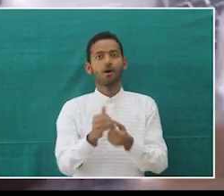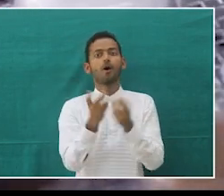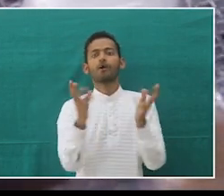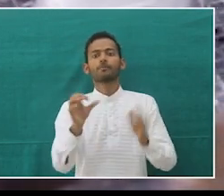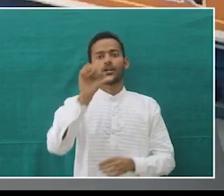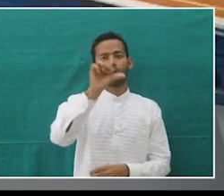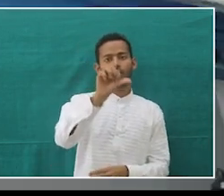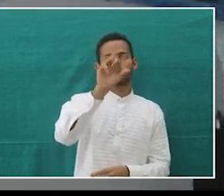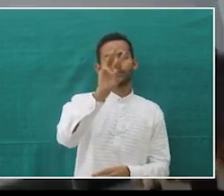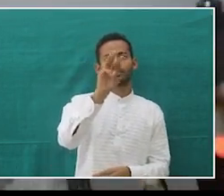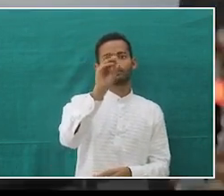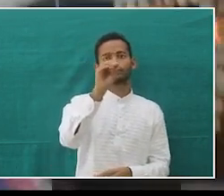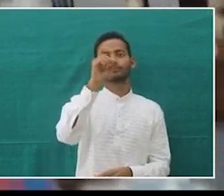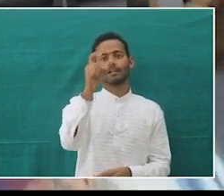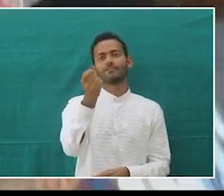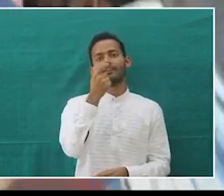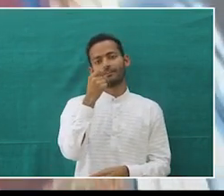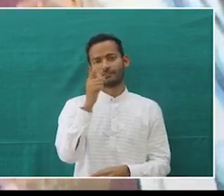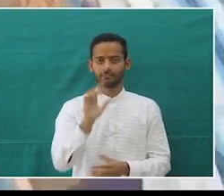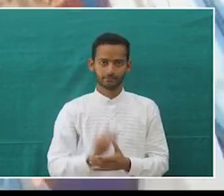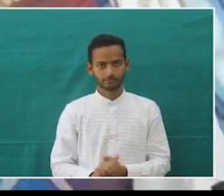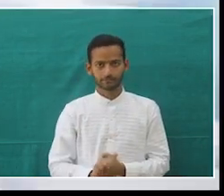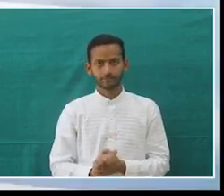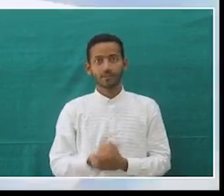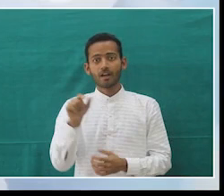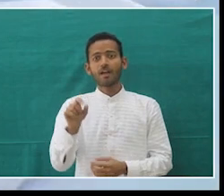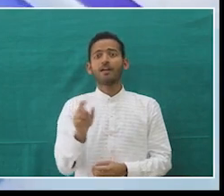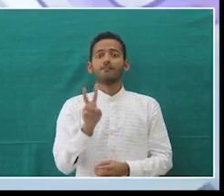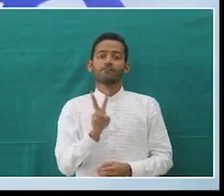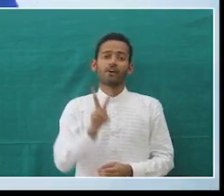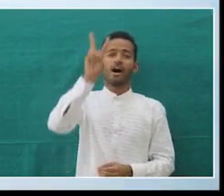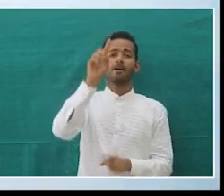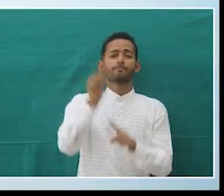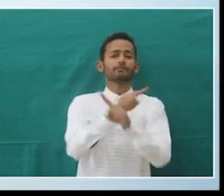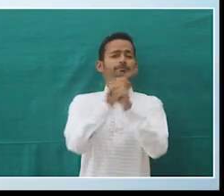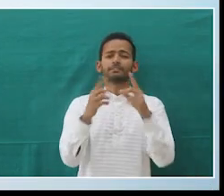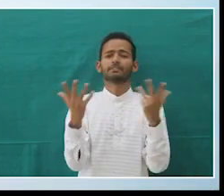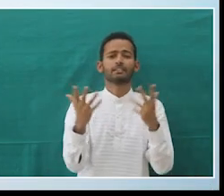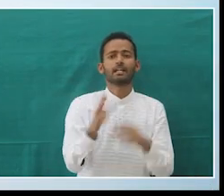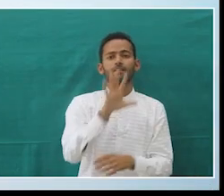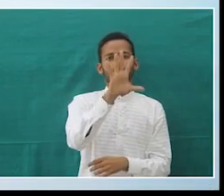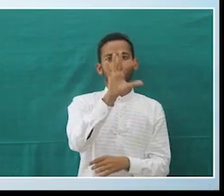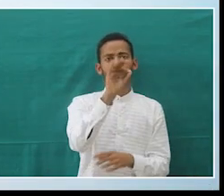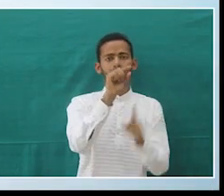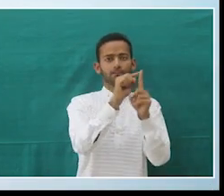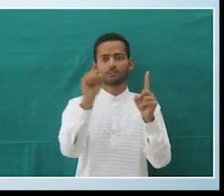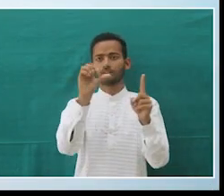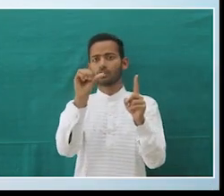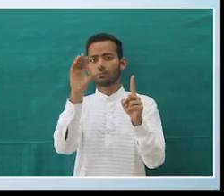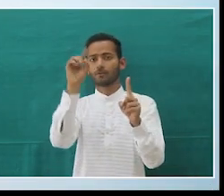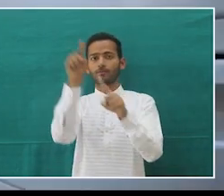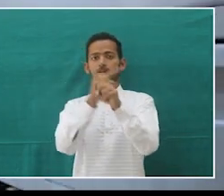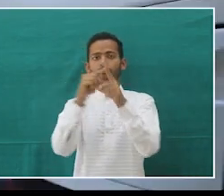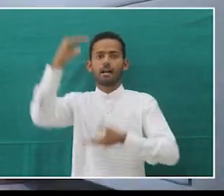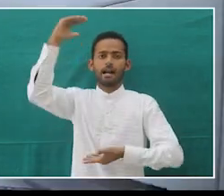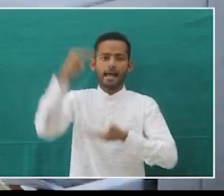समय दवाइयां का आर्थिक बोचना पड़े इसके लिए प्रधानमंत्री भारतीय जान औषधि योजना की शुरुआत की